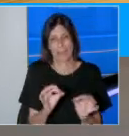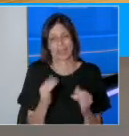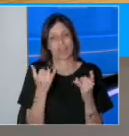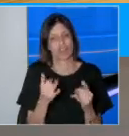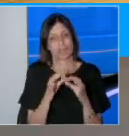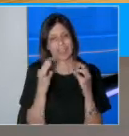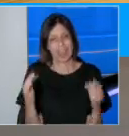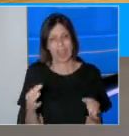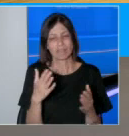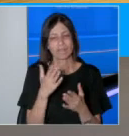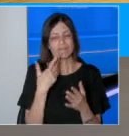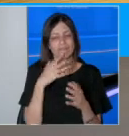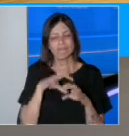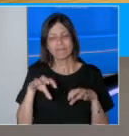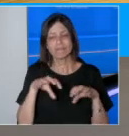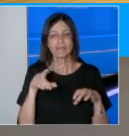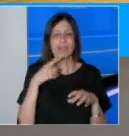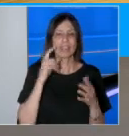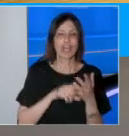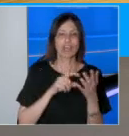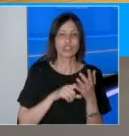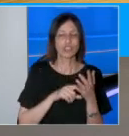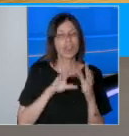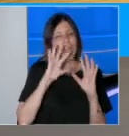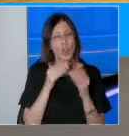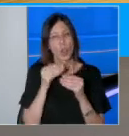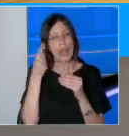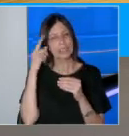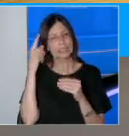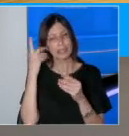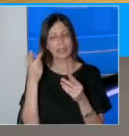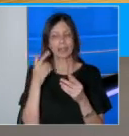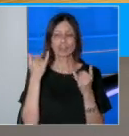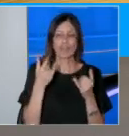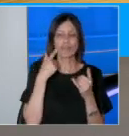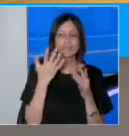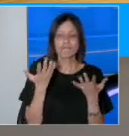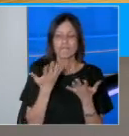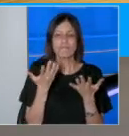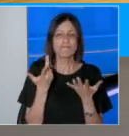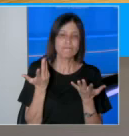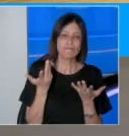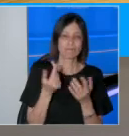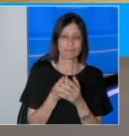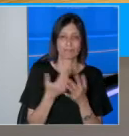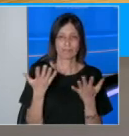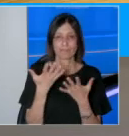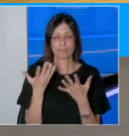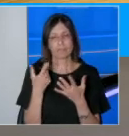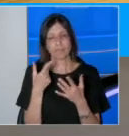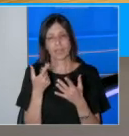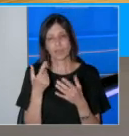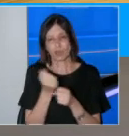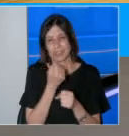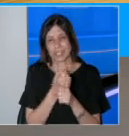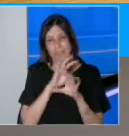לפרק את כל הדרישות, את כל הספינים ששמענו בחוץ, עכשיו מנסים להתחיל להבין איך מרבים את המעגלים, איך משששים את המחומשים וכן הלאה